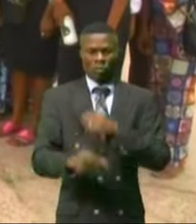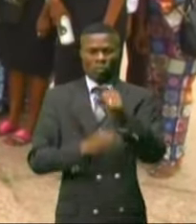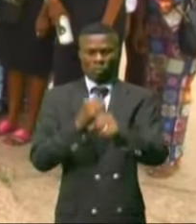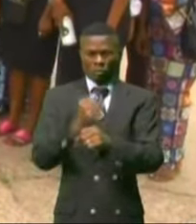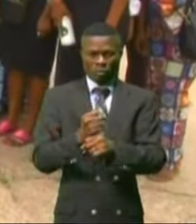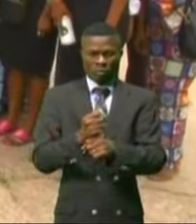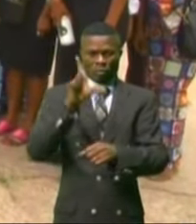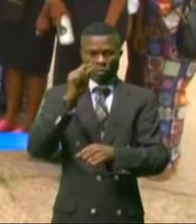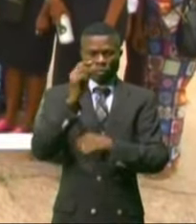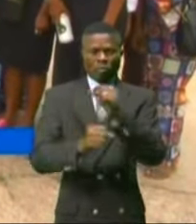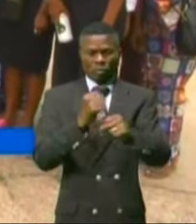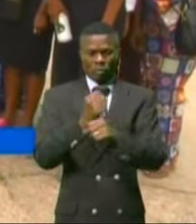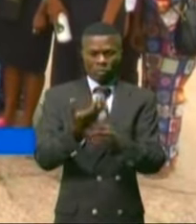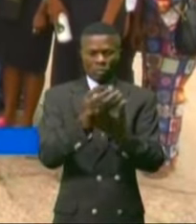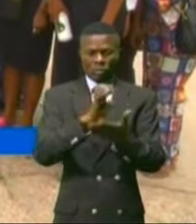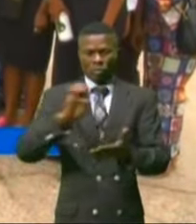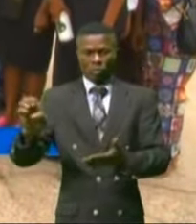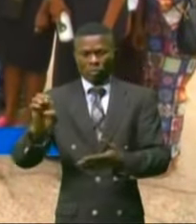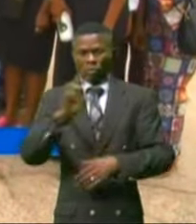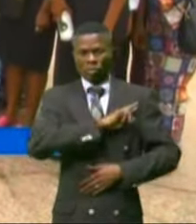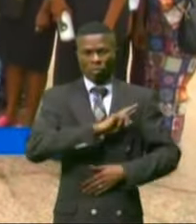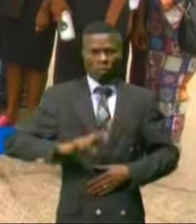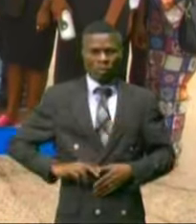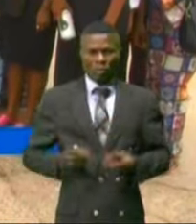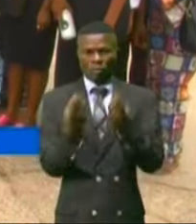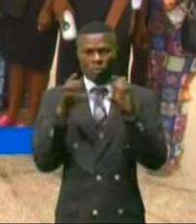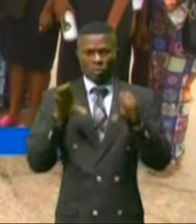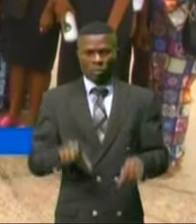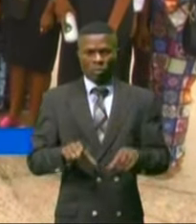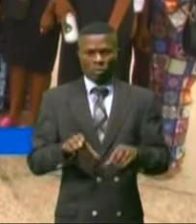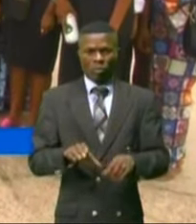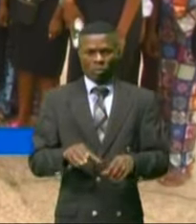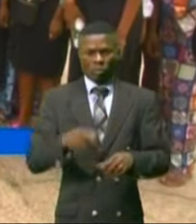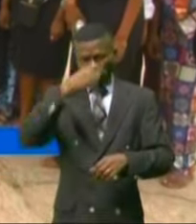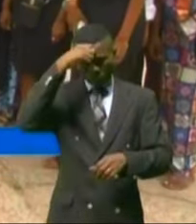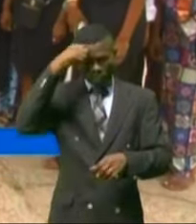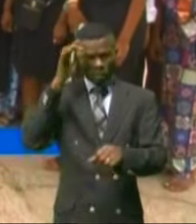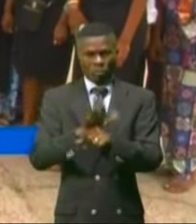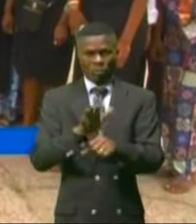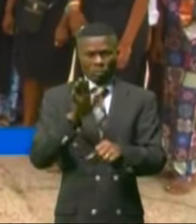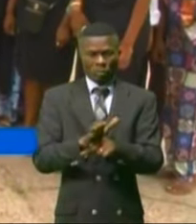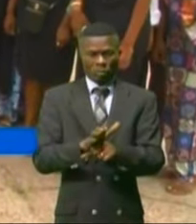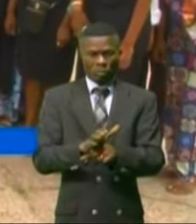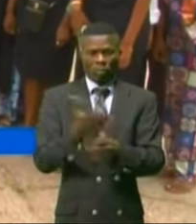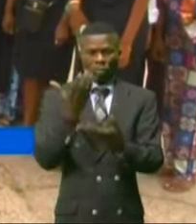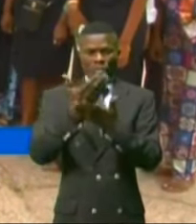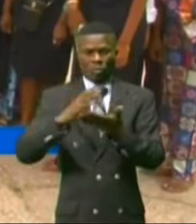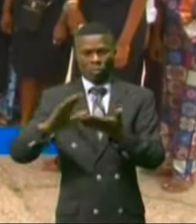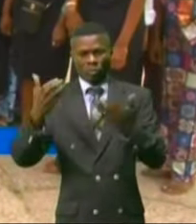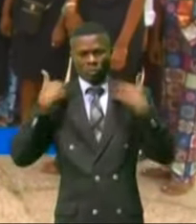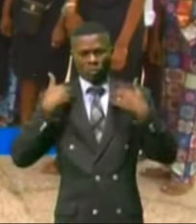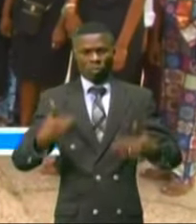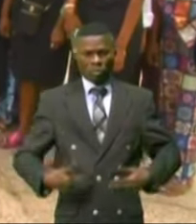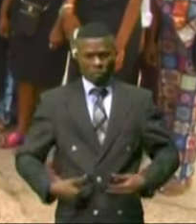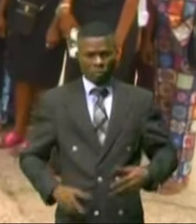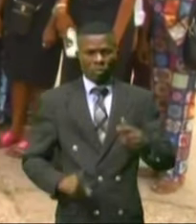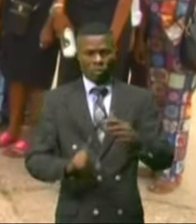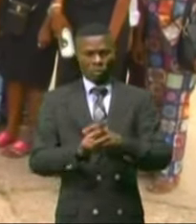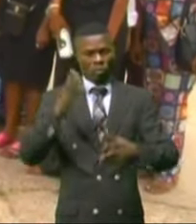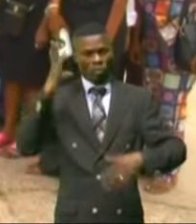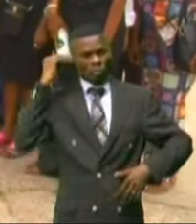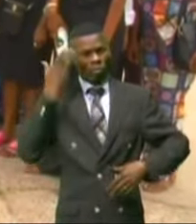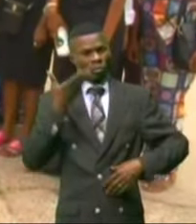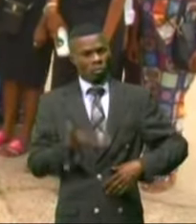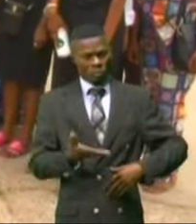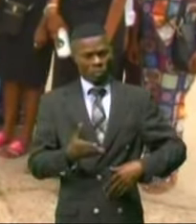notre pays. La République démocratique du Congo a trop souffert. Quand une partie du corps est en train de